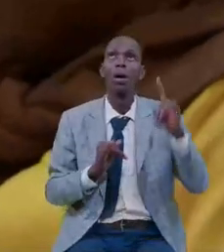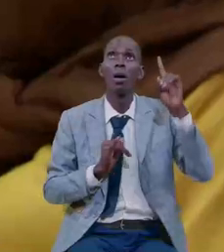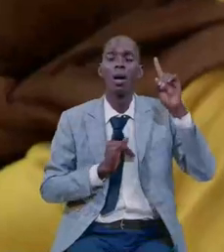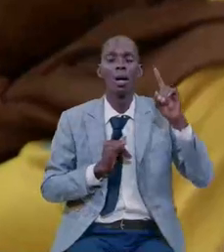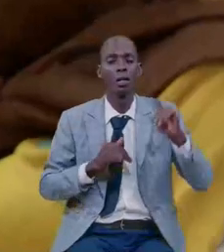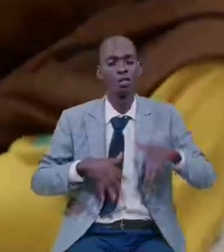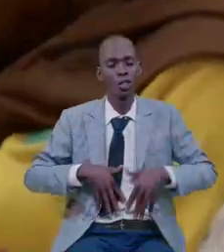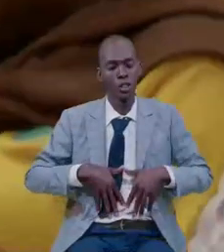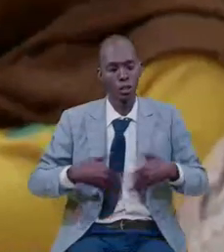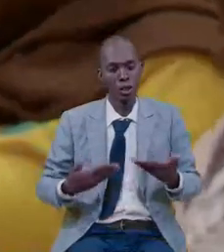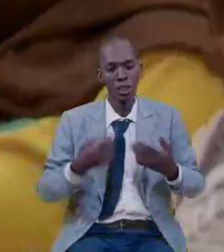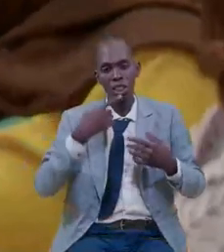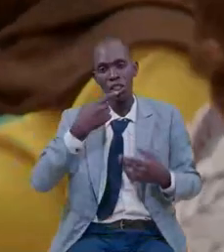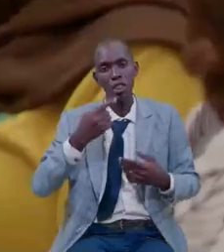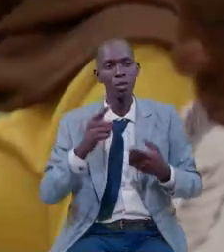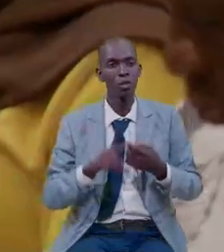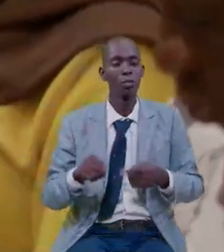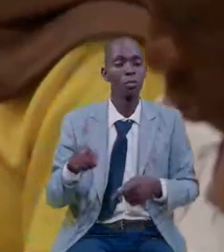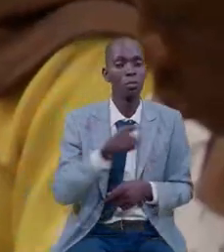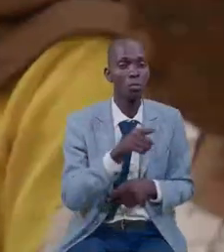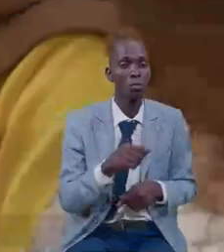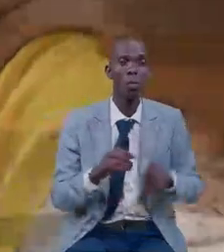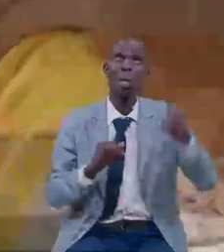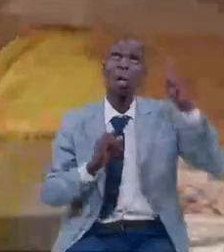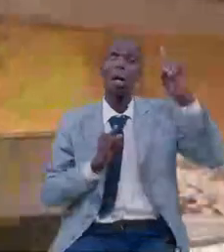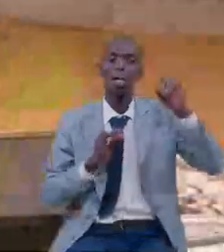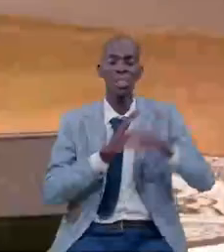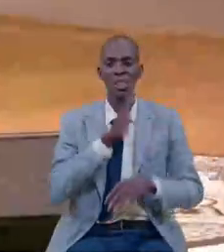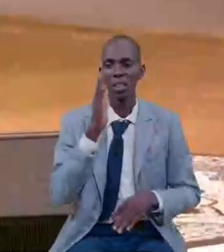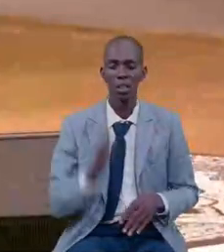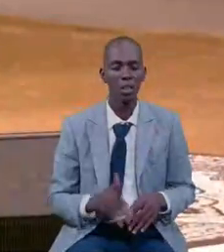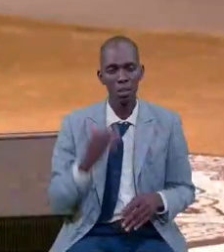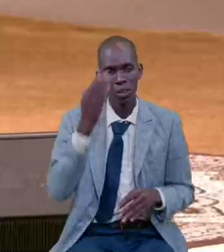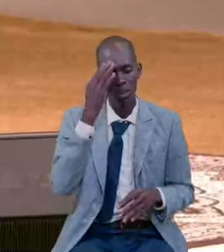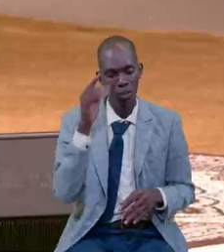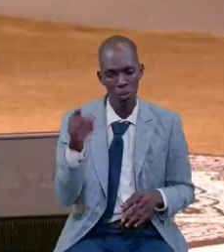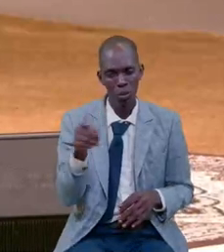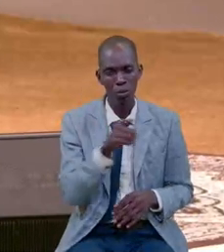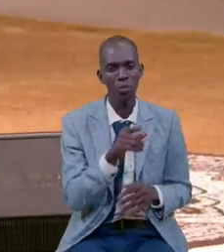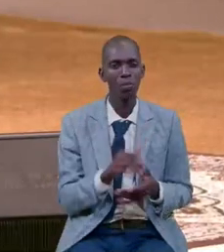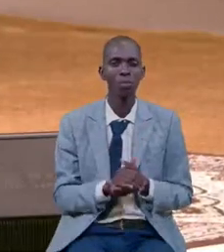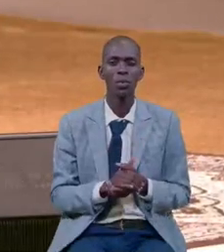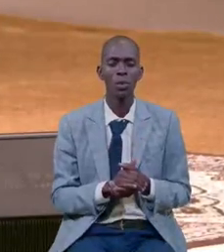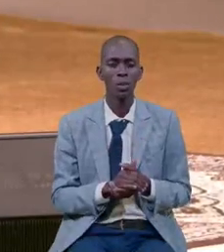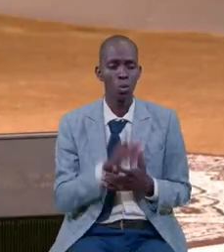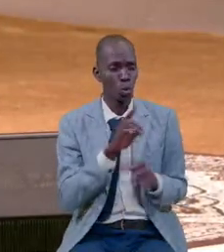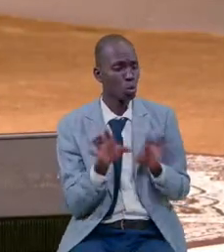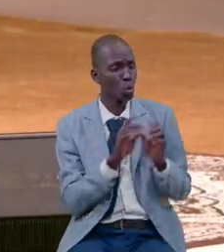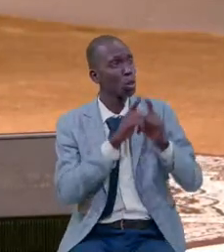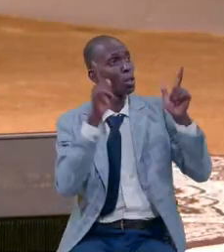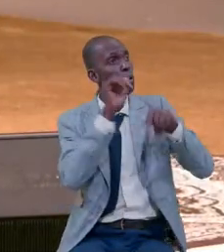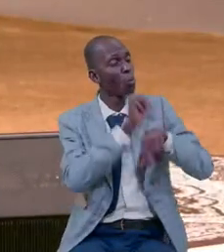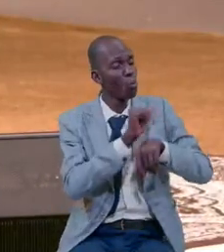dirai ouvertement, je ne vous ai jamais connus. Faire de puissantes